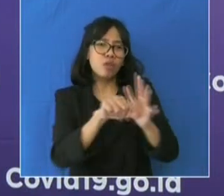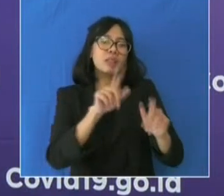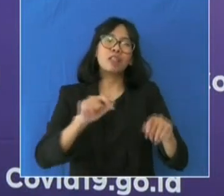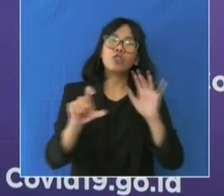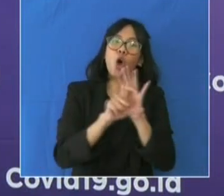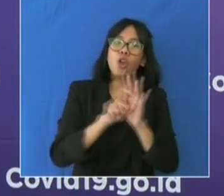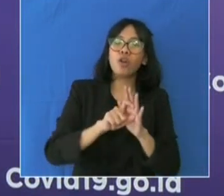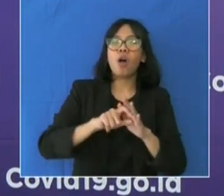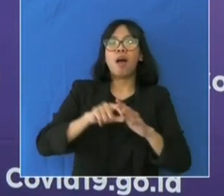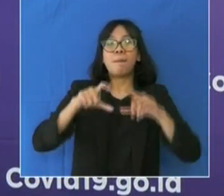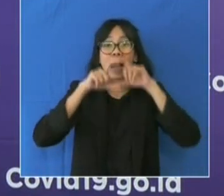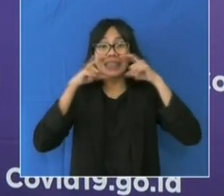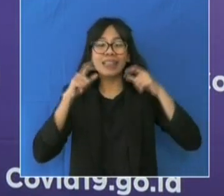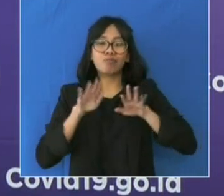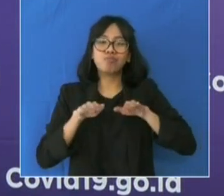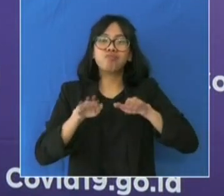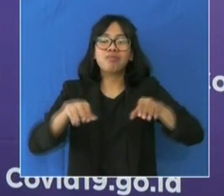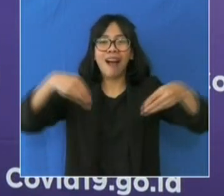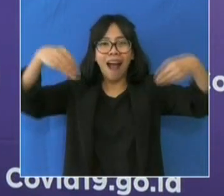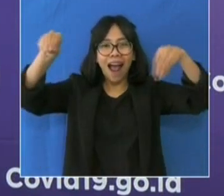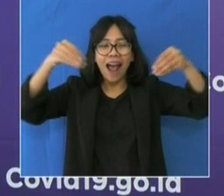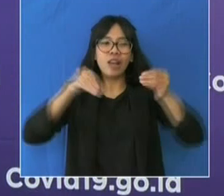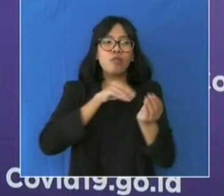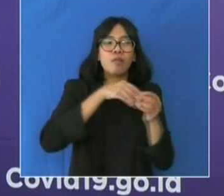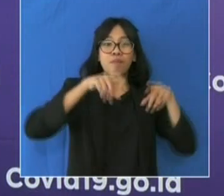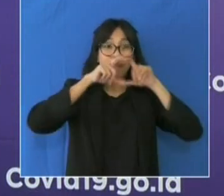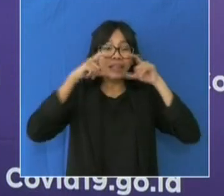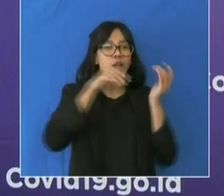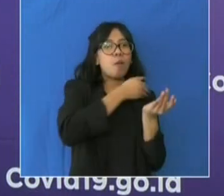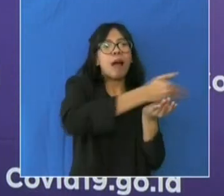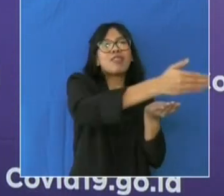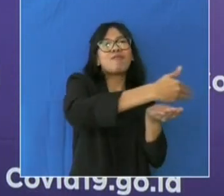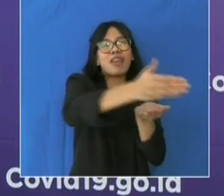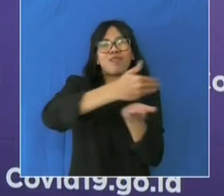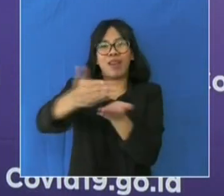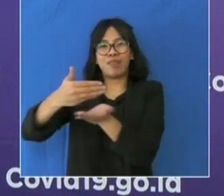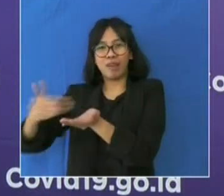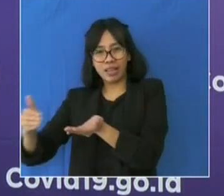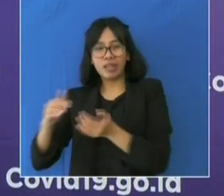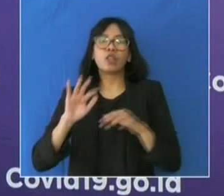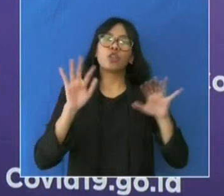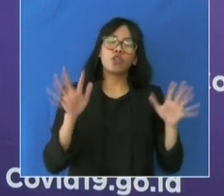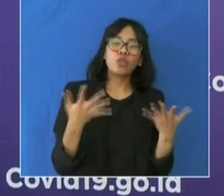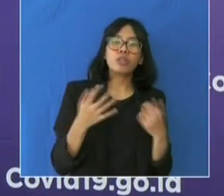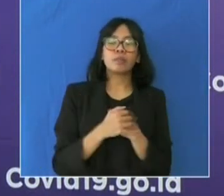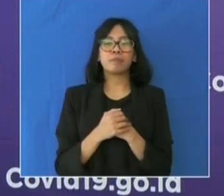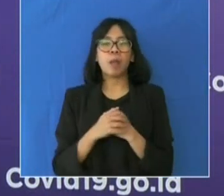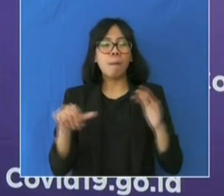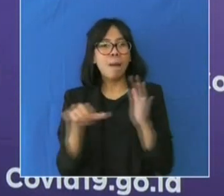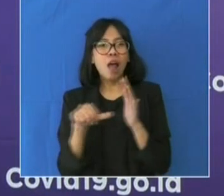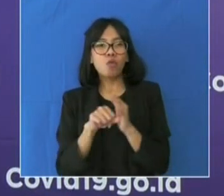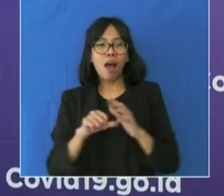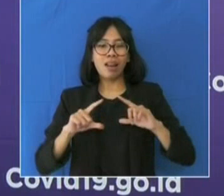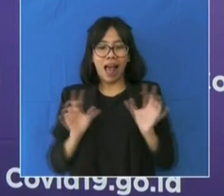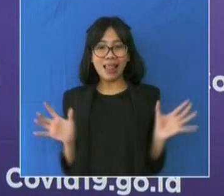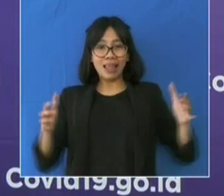membuat masker kain sendiri dan membagikan dengan orang-orang di sekitarnya juga melakukan pun